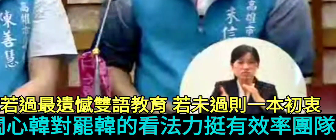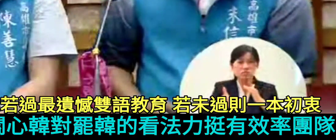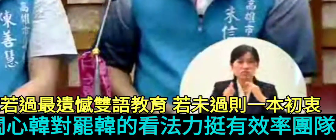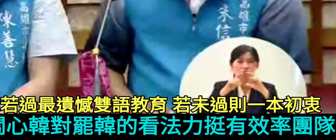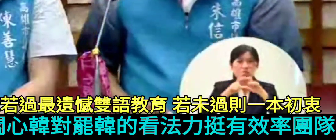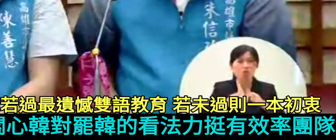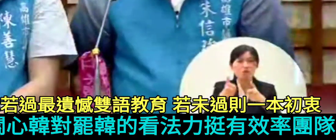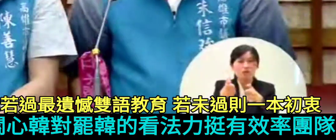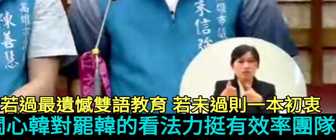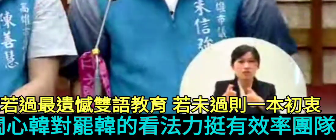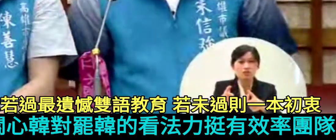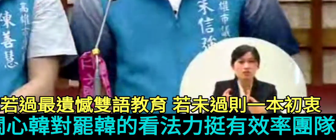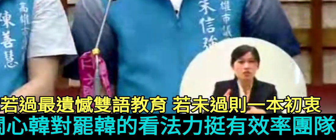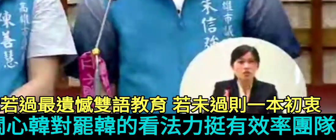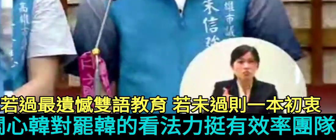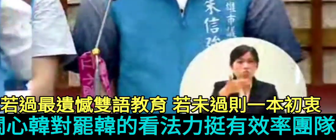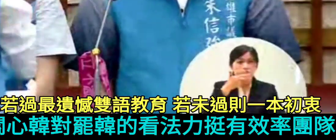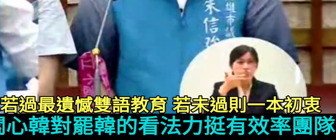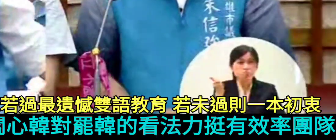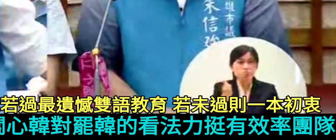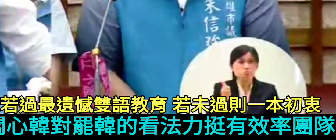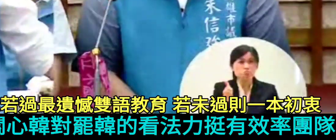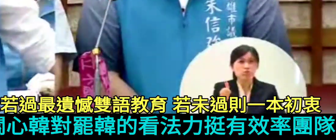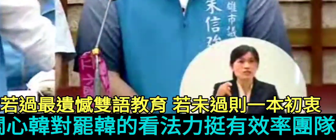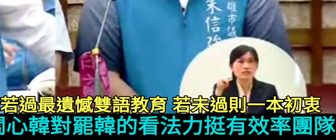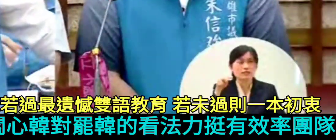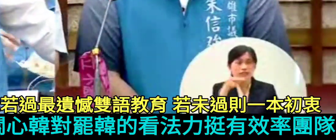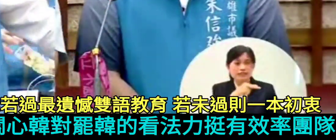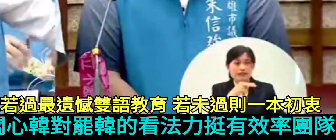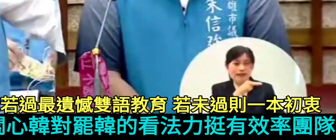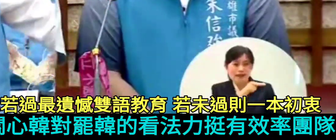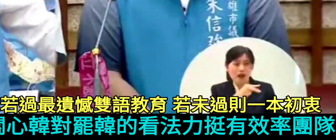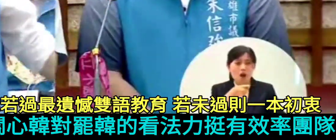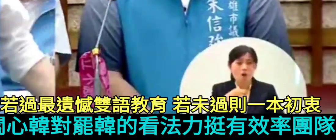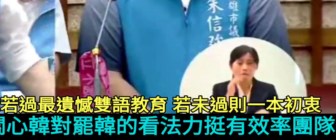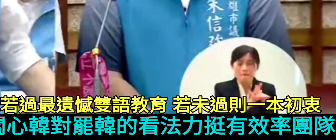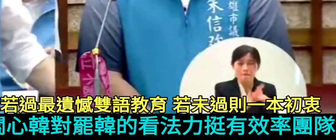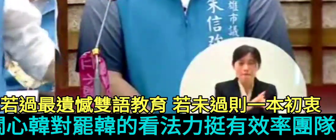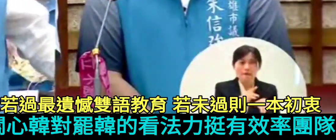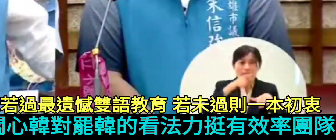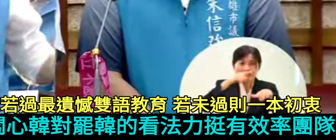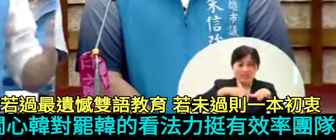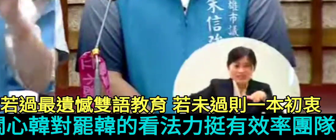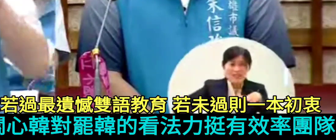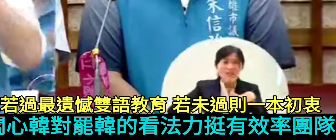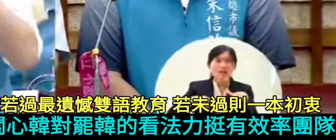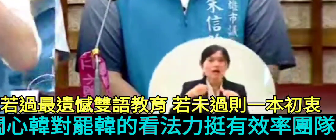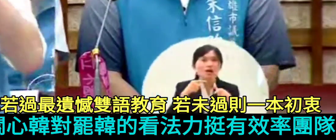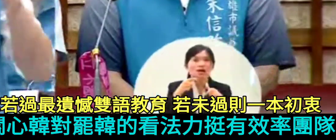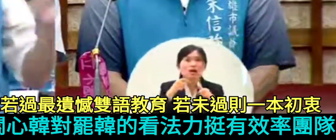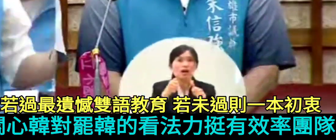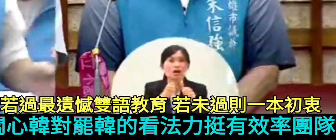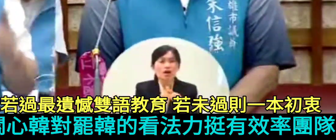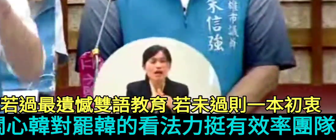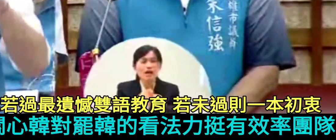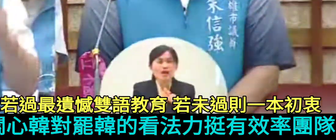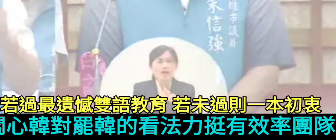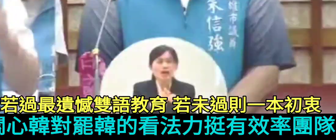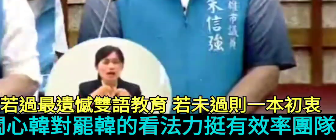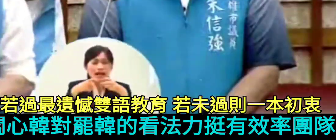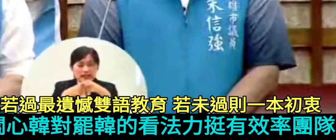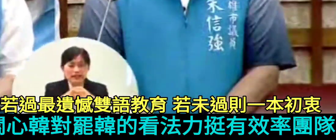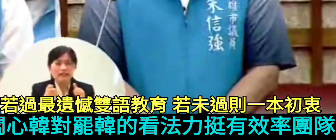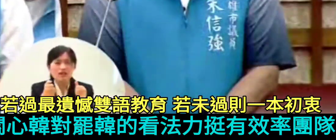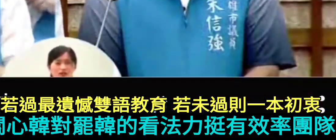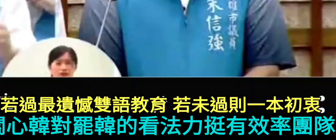员。其实议员可以看一看我旁边叶匡时、李世川、陈雄文副市长跟我们这个团队，我们时常勉励一